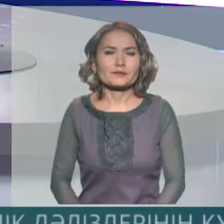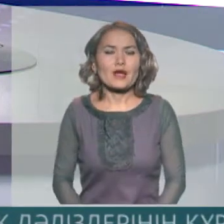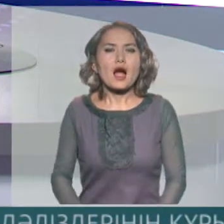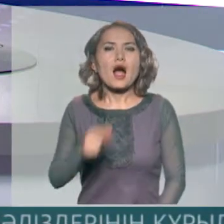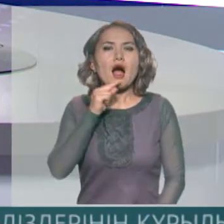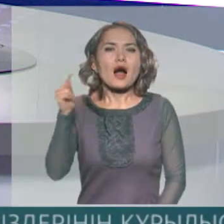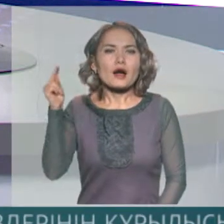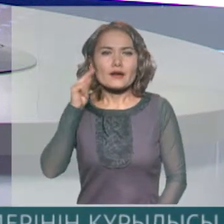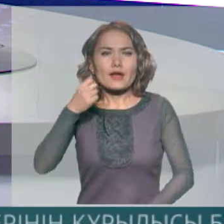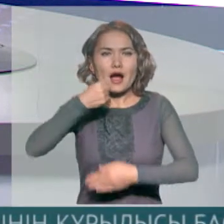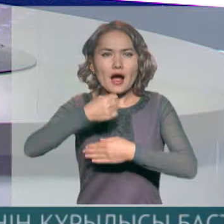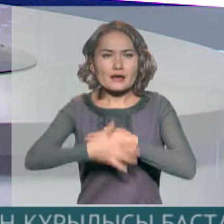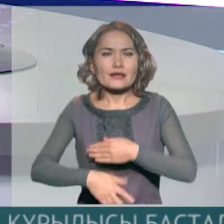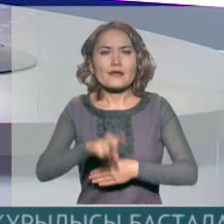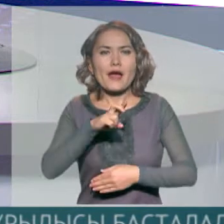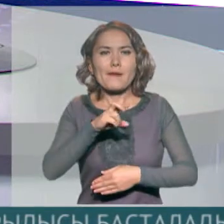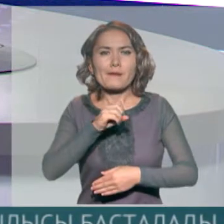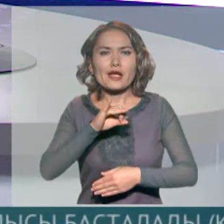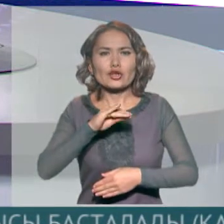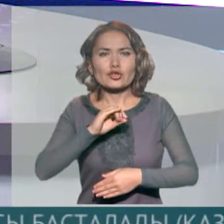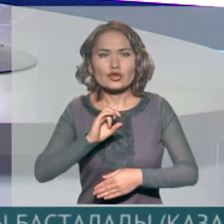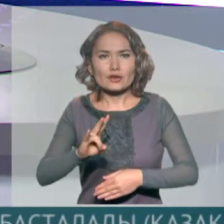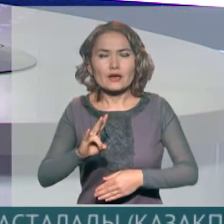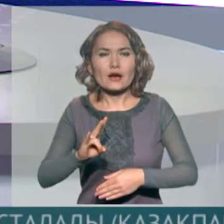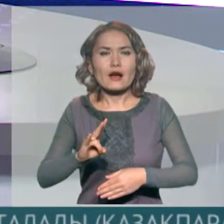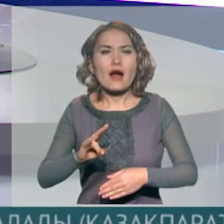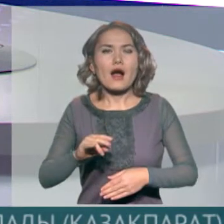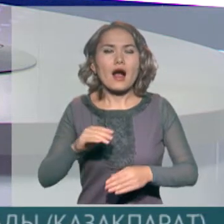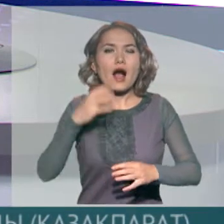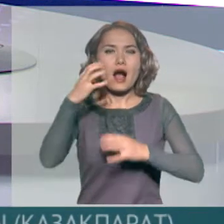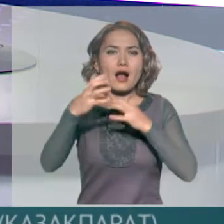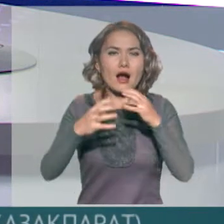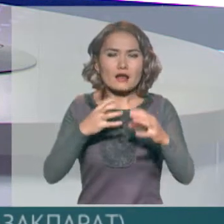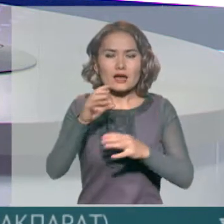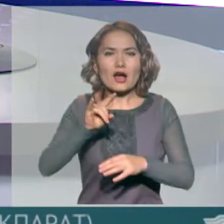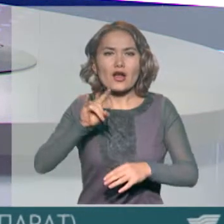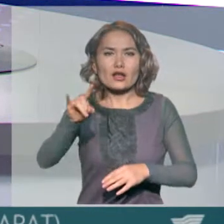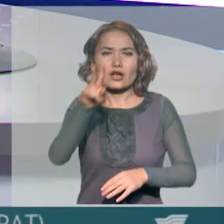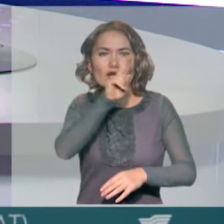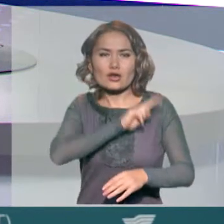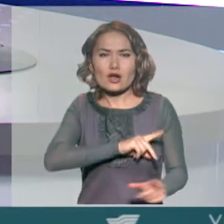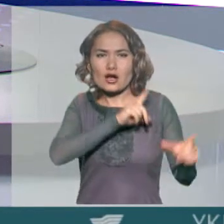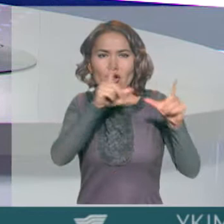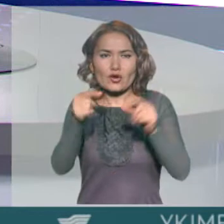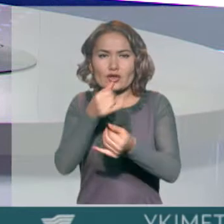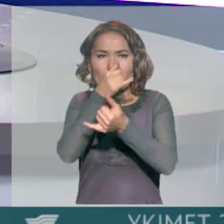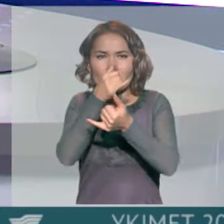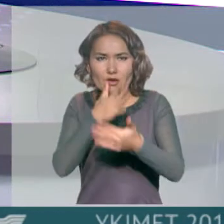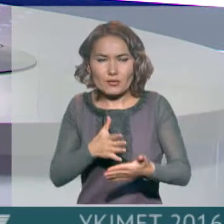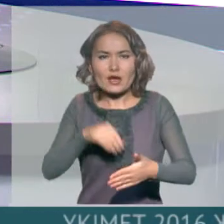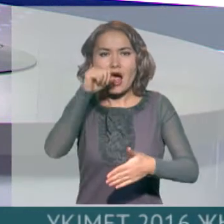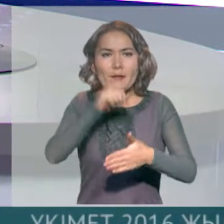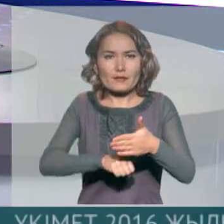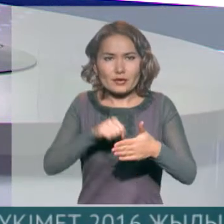Ал Қытай астанасы Бейжіңде мыңдаған халықаралық әуе рейстері кейінге шегерілді. Бұған толассыз жауған қар себеп. Жергілікті ақпарат